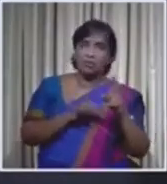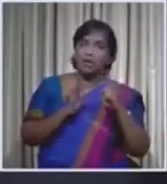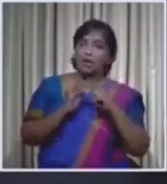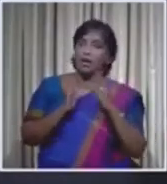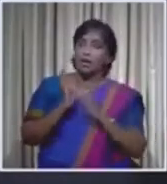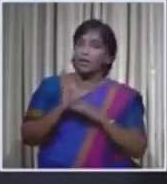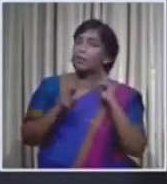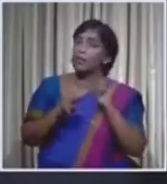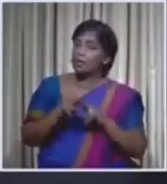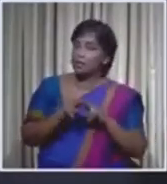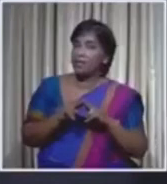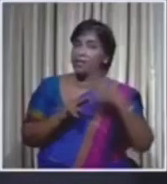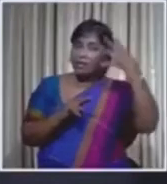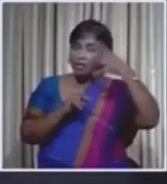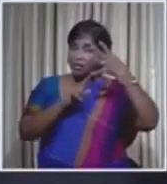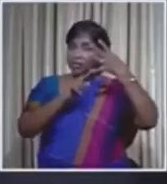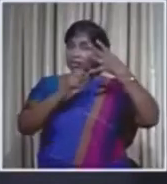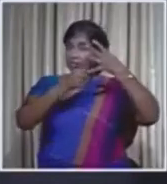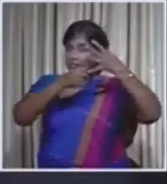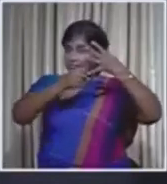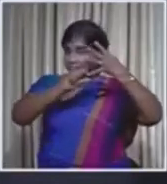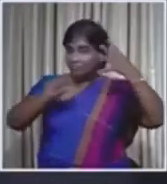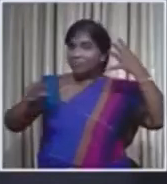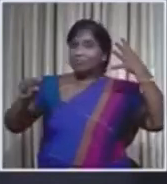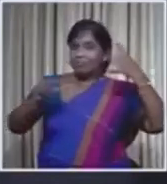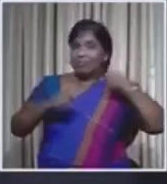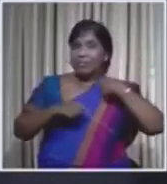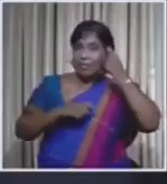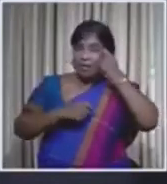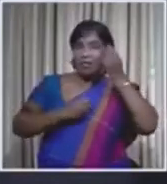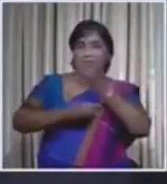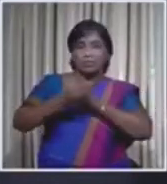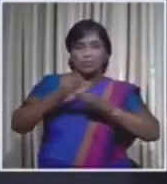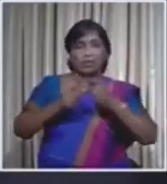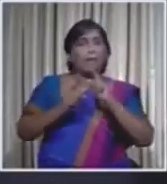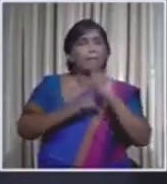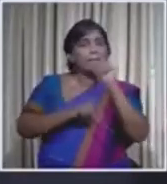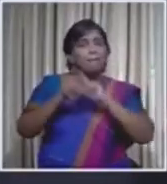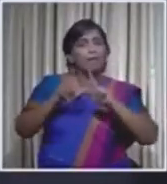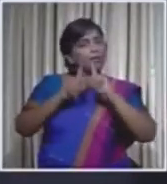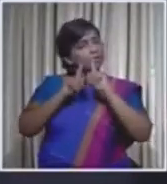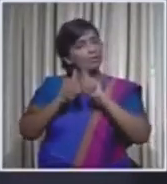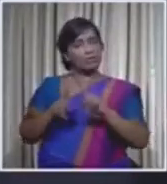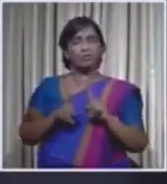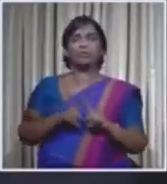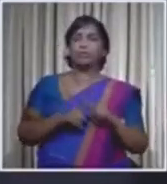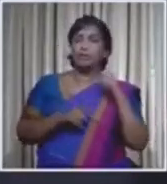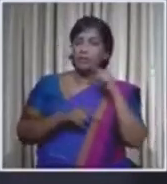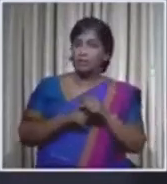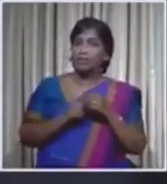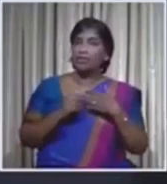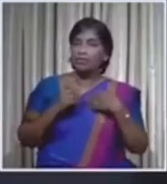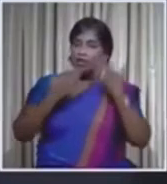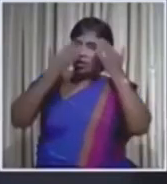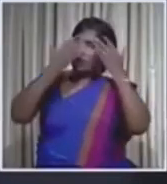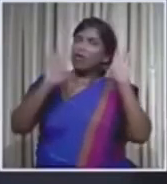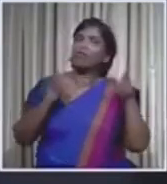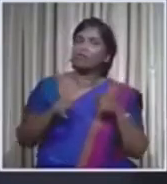IMF හතරවෙනි වගන්තියට තියෙන අදහස් වමාරුව සියල්ලම පාර්ලිමේන්තුවට දෙන්න. එතන ඉඳන් අපි